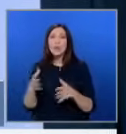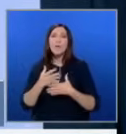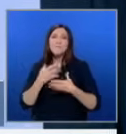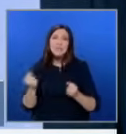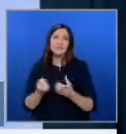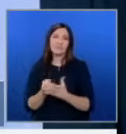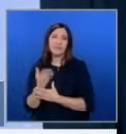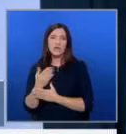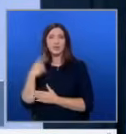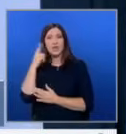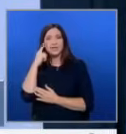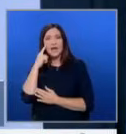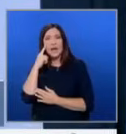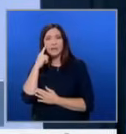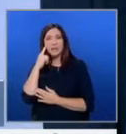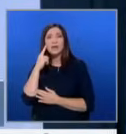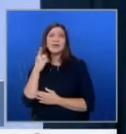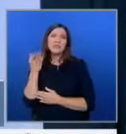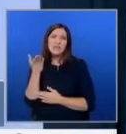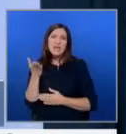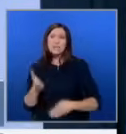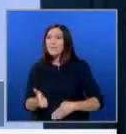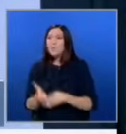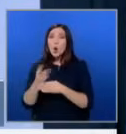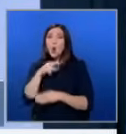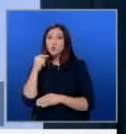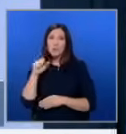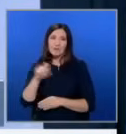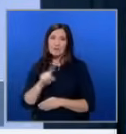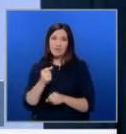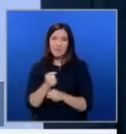без Възраждане. Знаете, ние с тази проруска партия не работим.